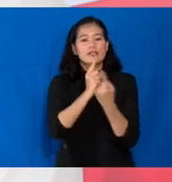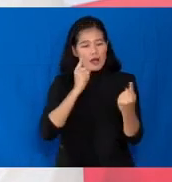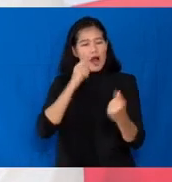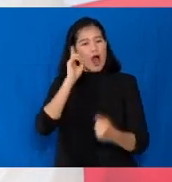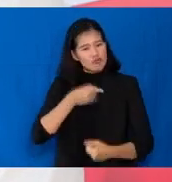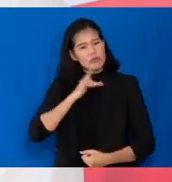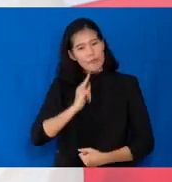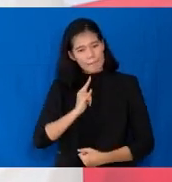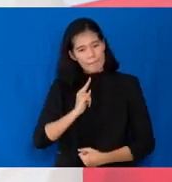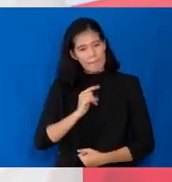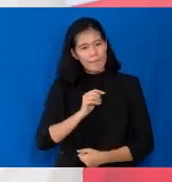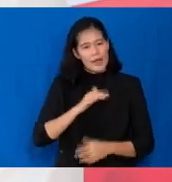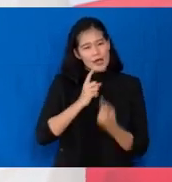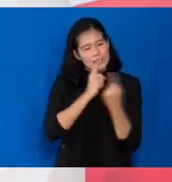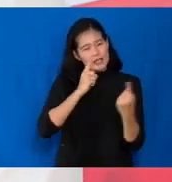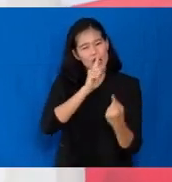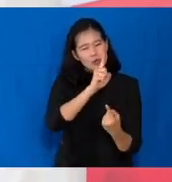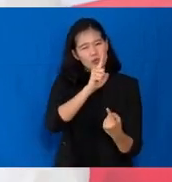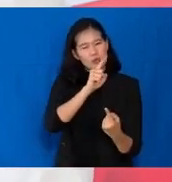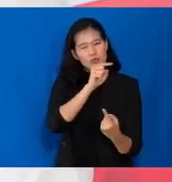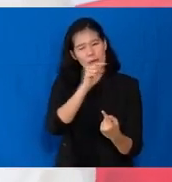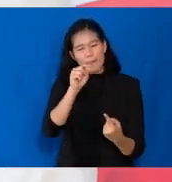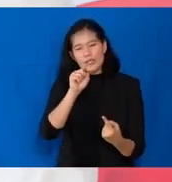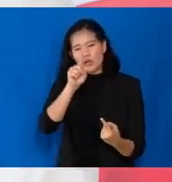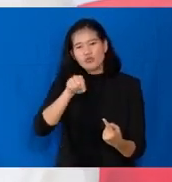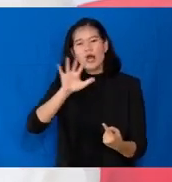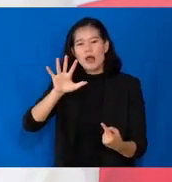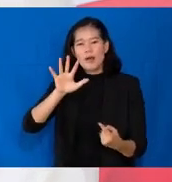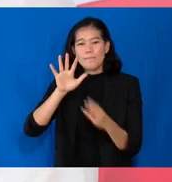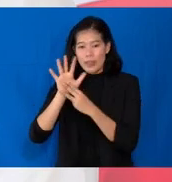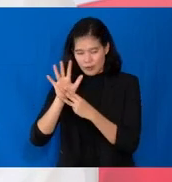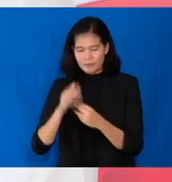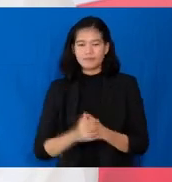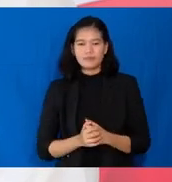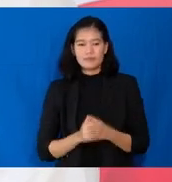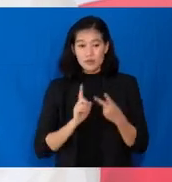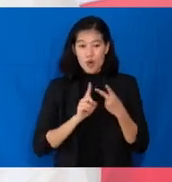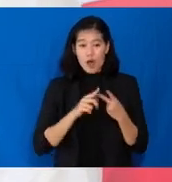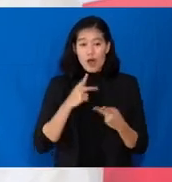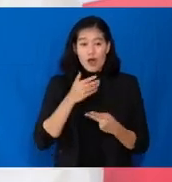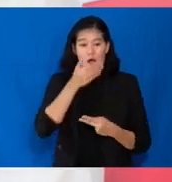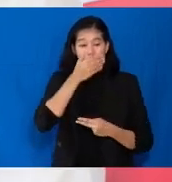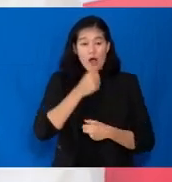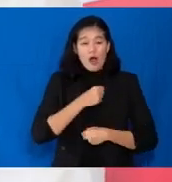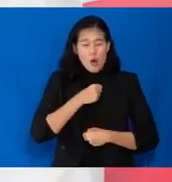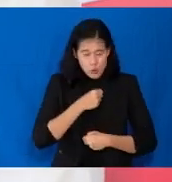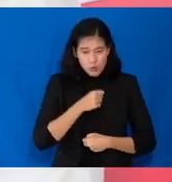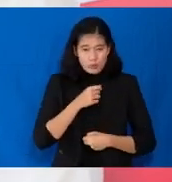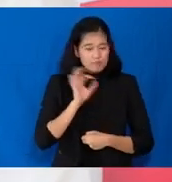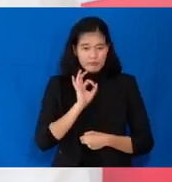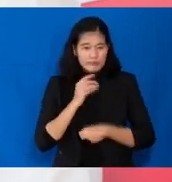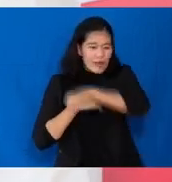satu sampai setengah meter kemudian beretika ketika bersin menutup dengan siku bagian